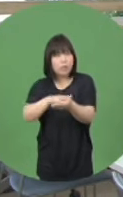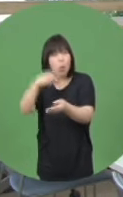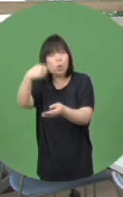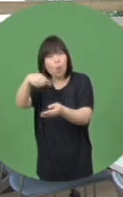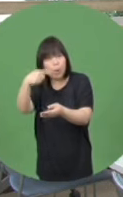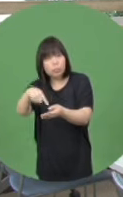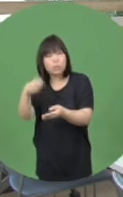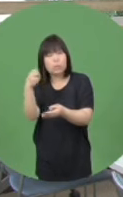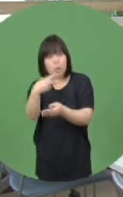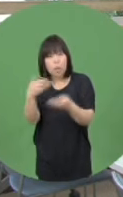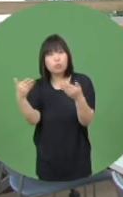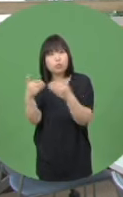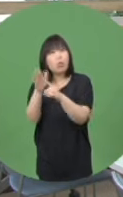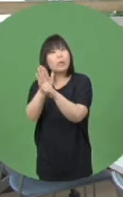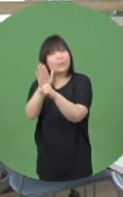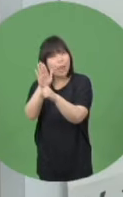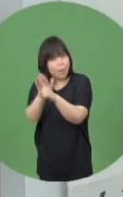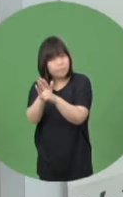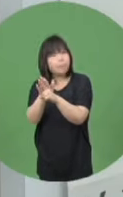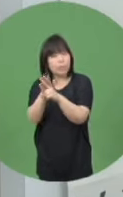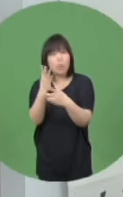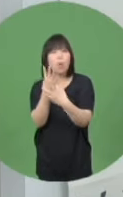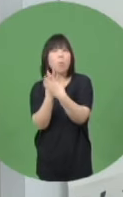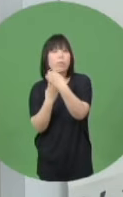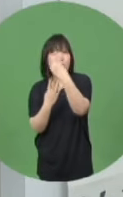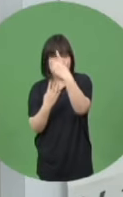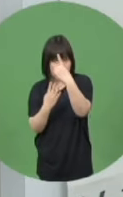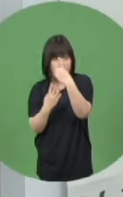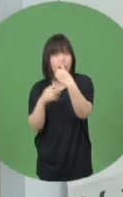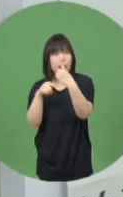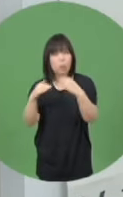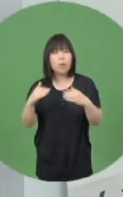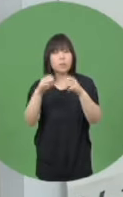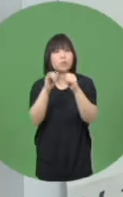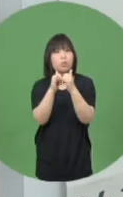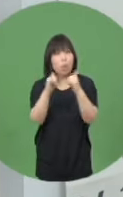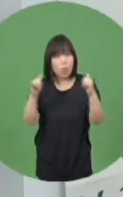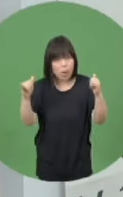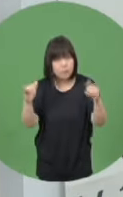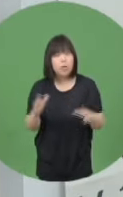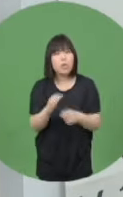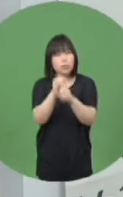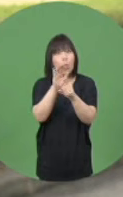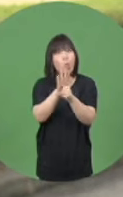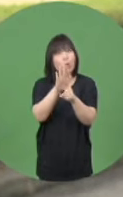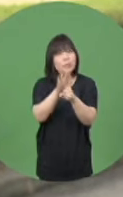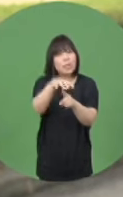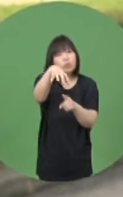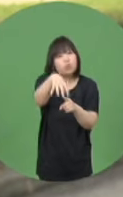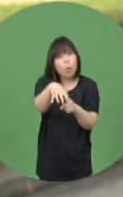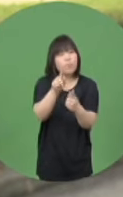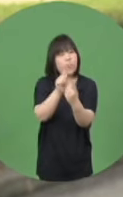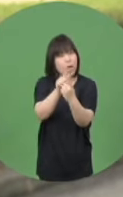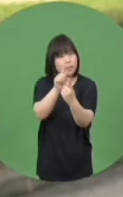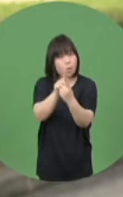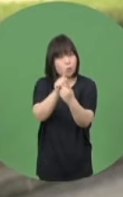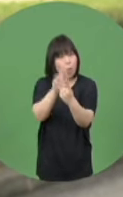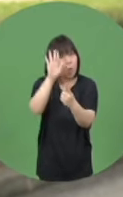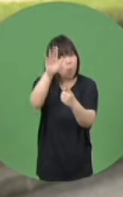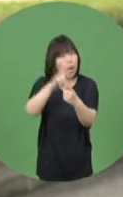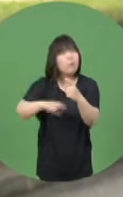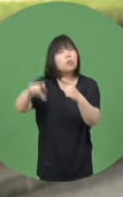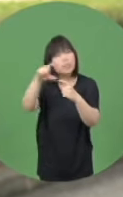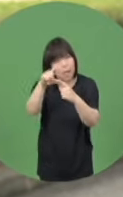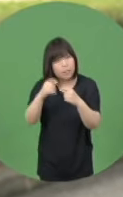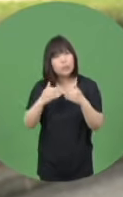育そして就労支援と、まさに四位一体の発達障害者総合支援ゾーン対策をこれからもさらに